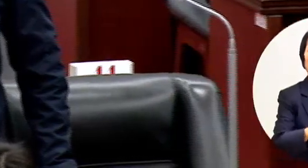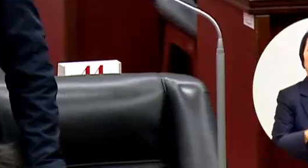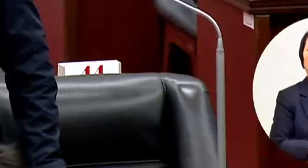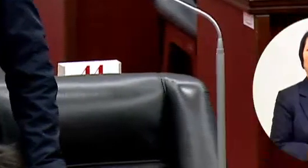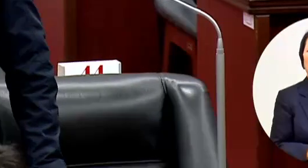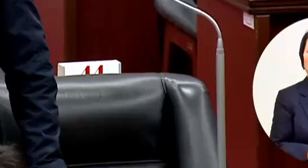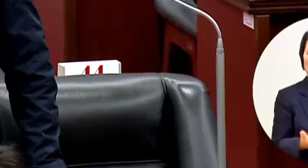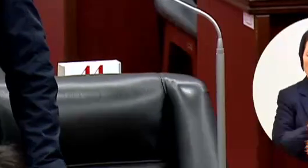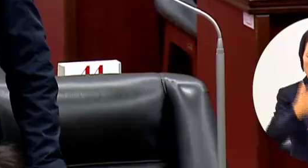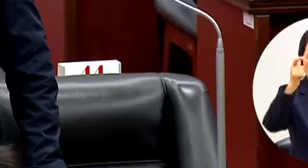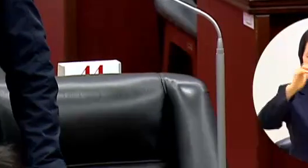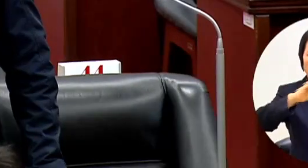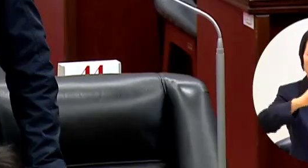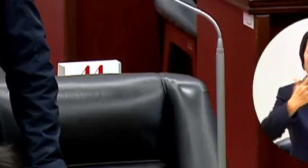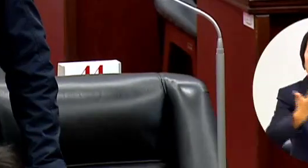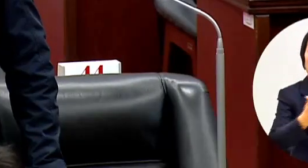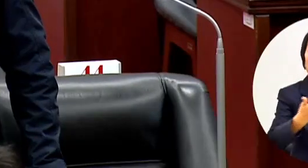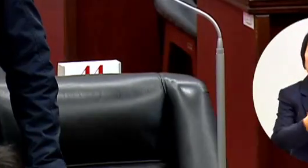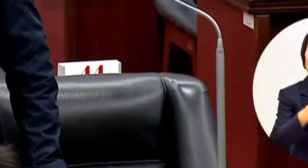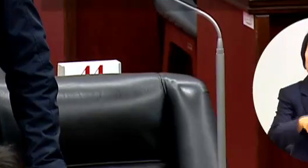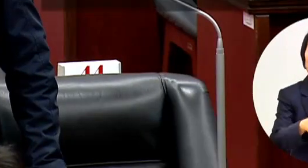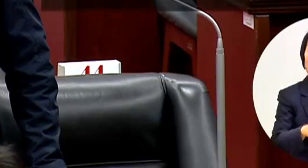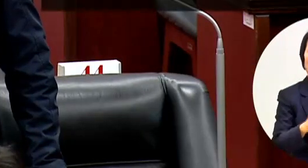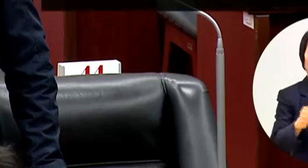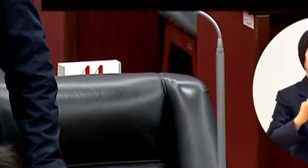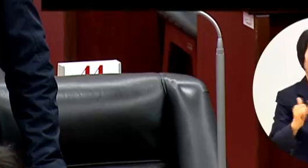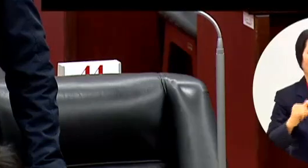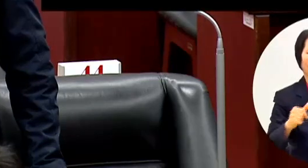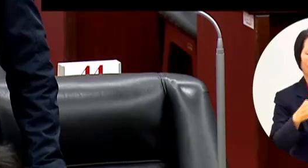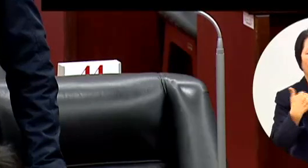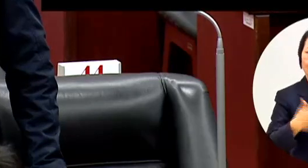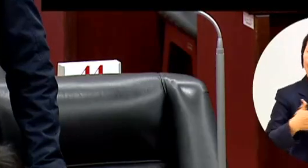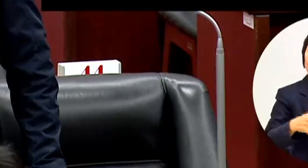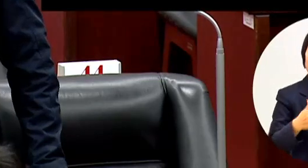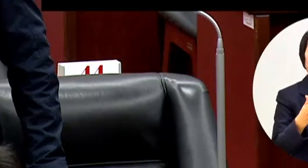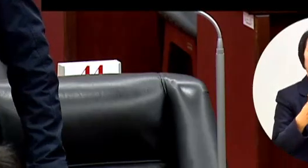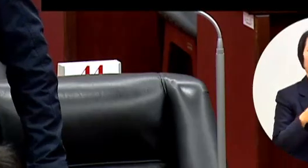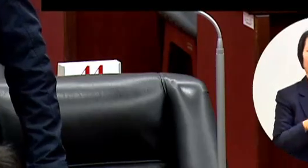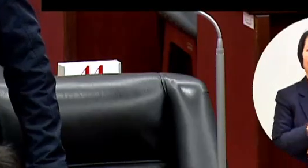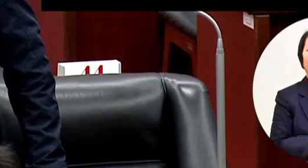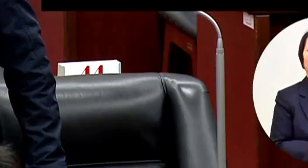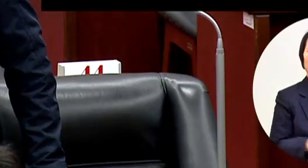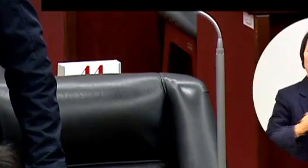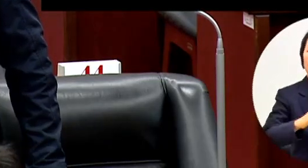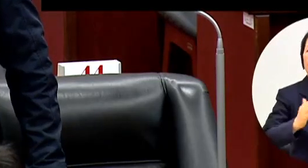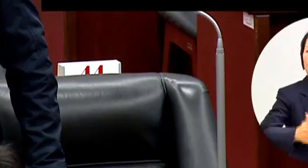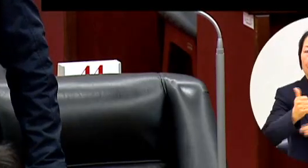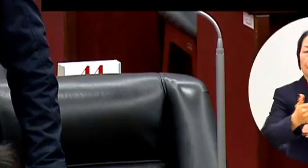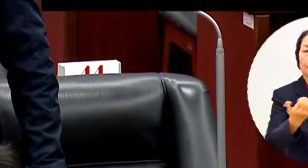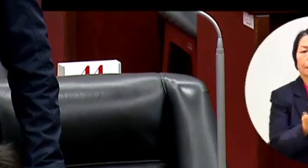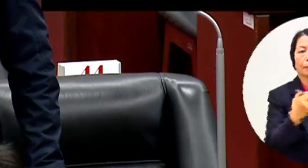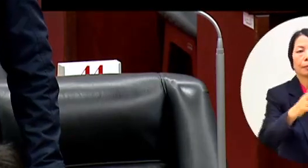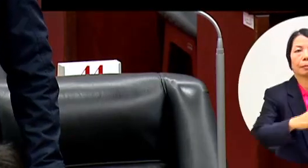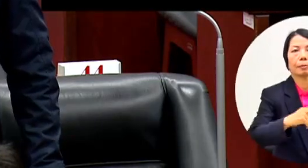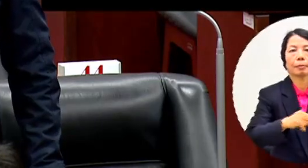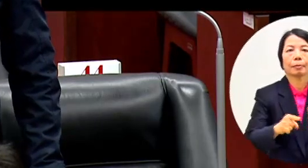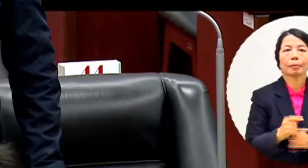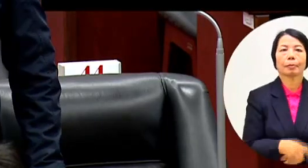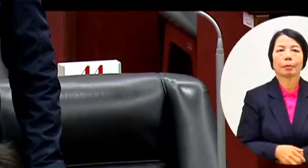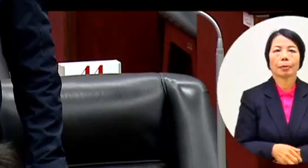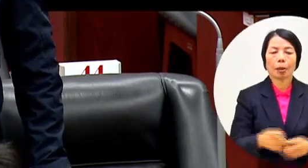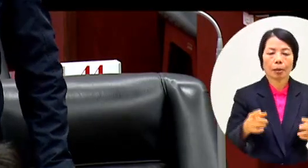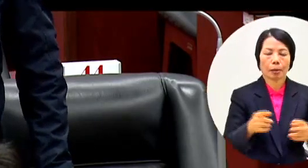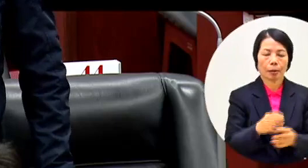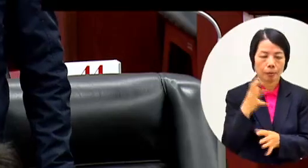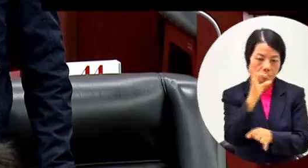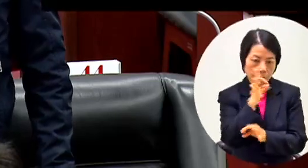人很高兴的事情。但是主团都要起定来讲的吼，不成立调查小组，不是讲